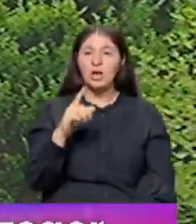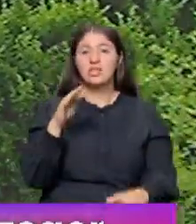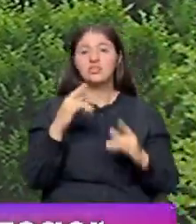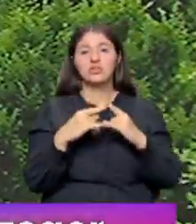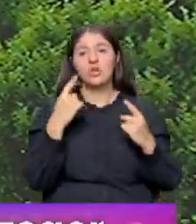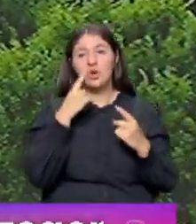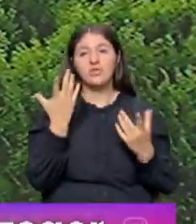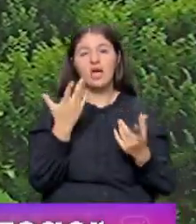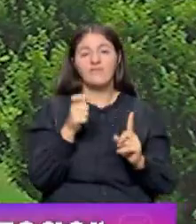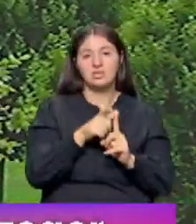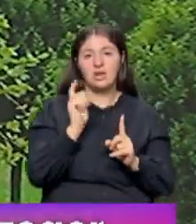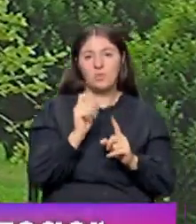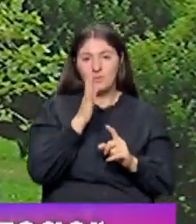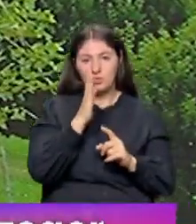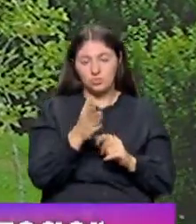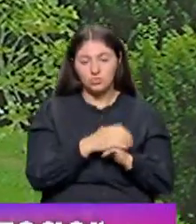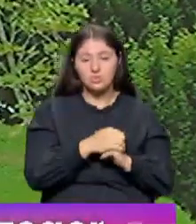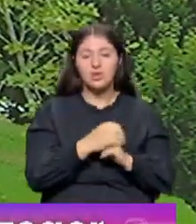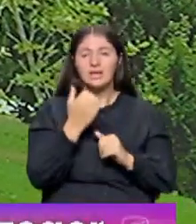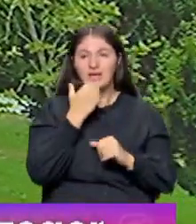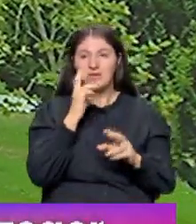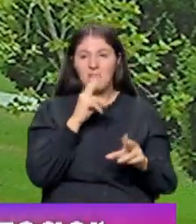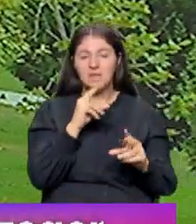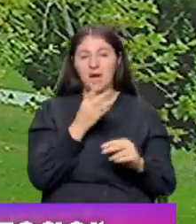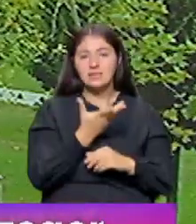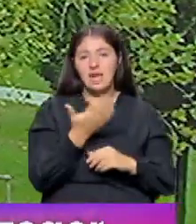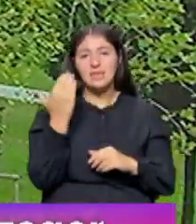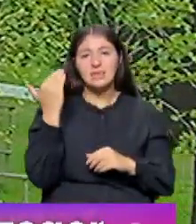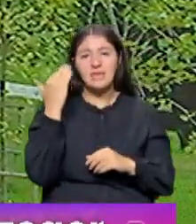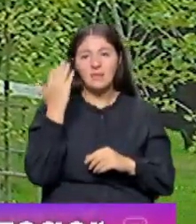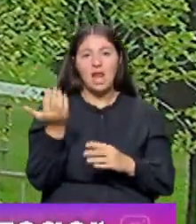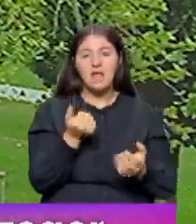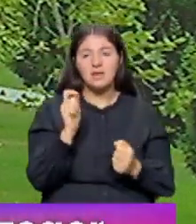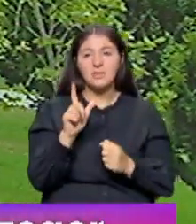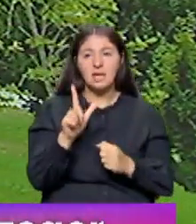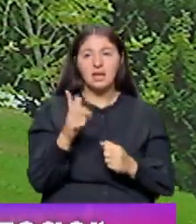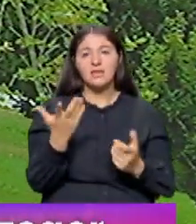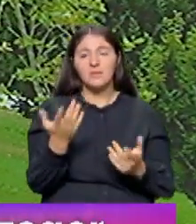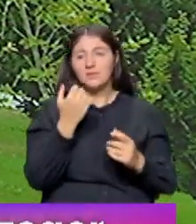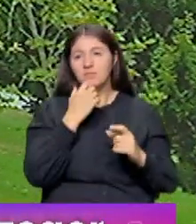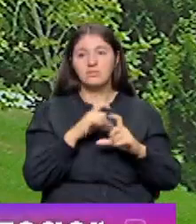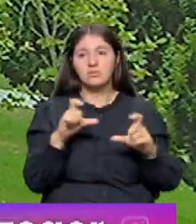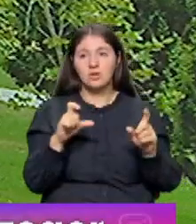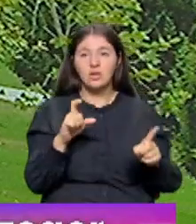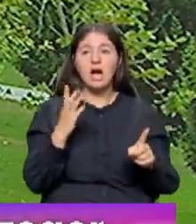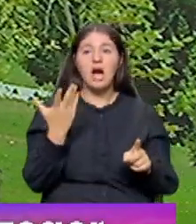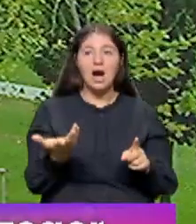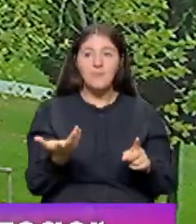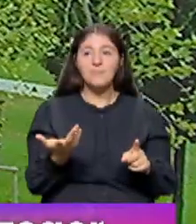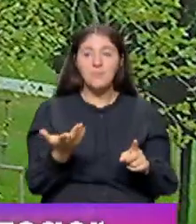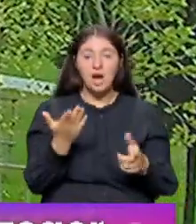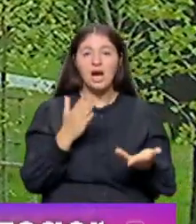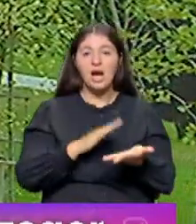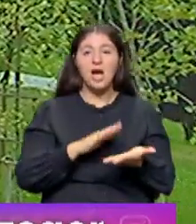kıyasla daha çok koruyorlar biliyorsunuz geçici barınma ise temel alınması gereken Tabii ki konteyner ama